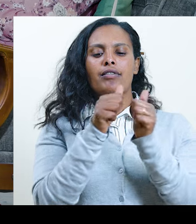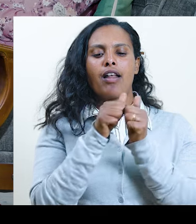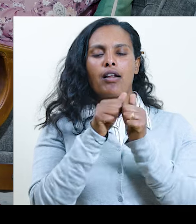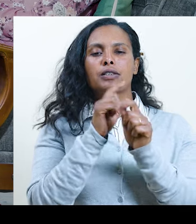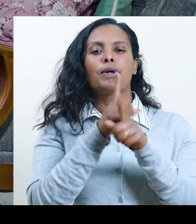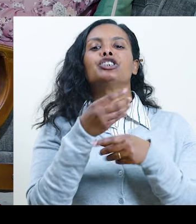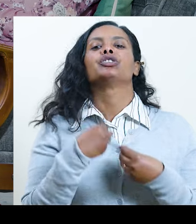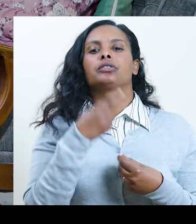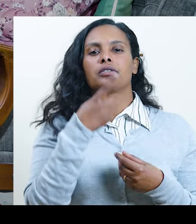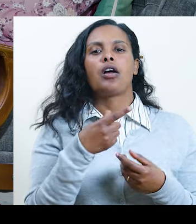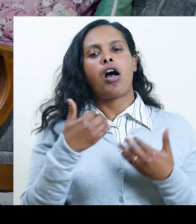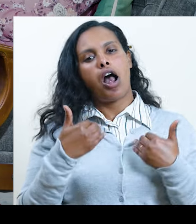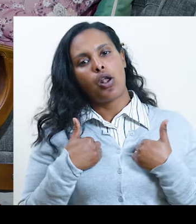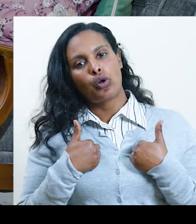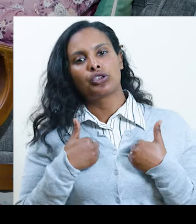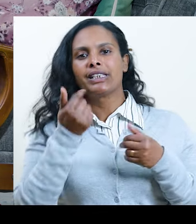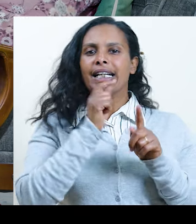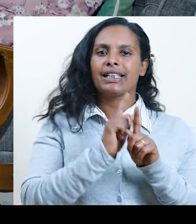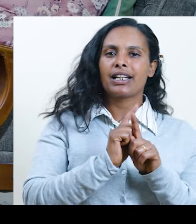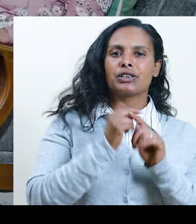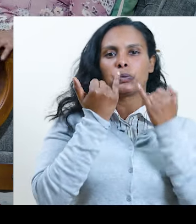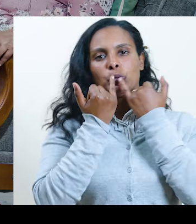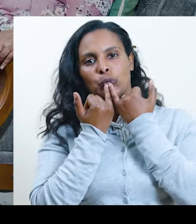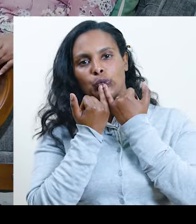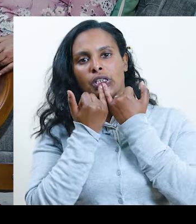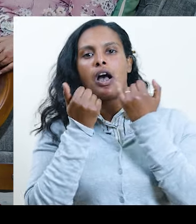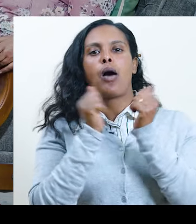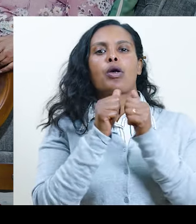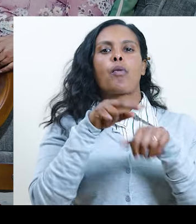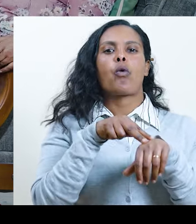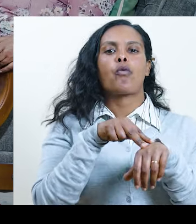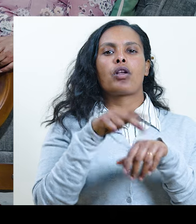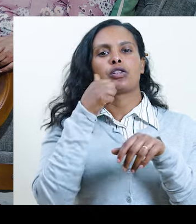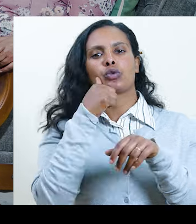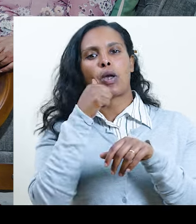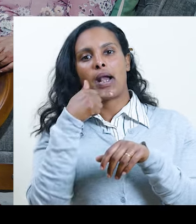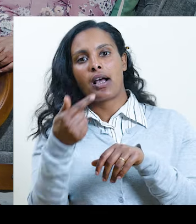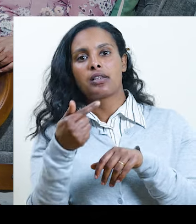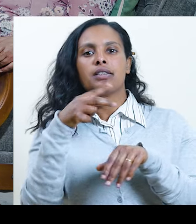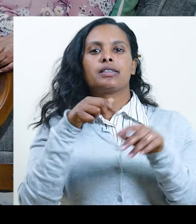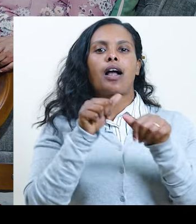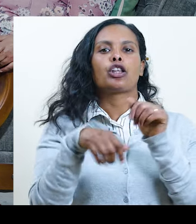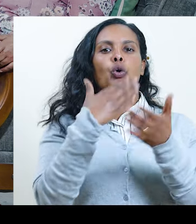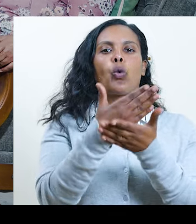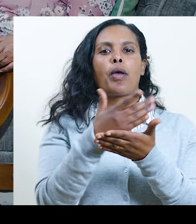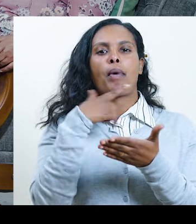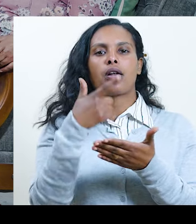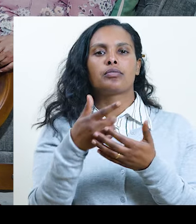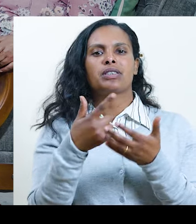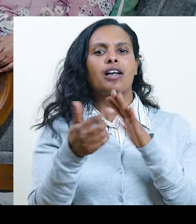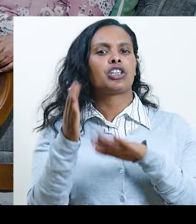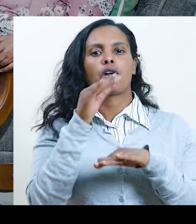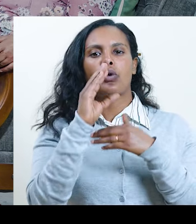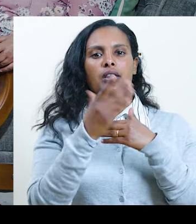አንድ ላይ አድርገሽ እስኪ ይሄ የአለሁልሽ የእህትነትና አብሮ የመቆምን ፍላጎትሽ ለሴቶች የመናገር ጥቃት ይቁሜ ማለት በዛ